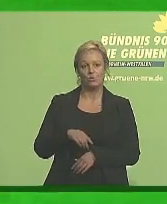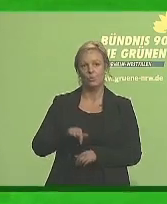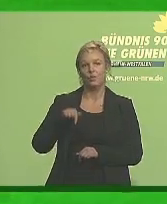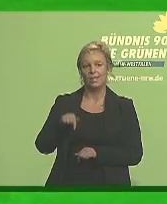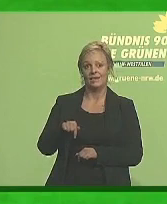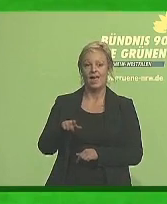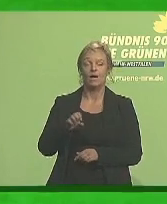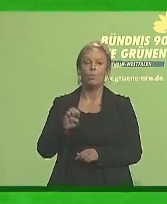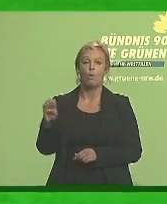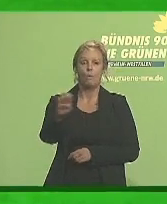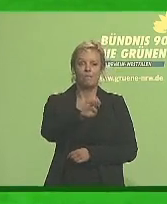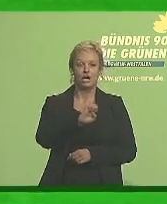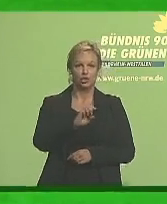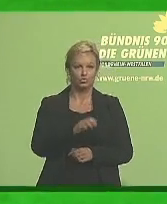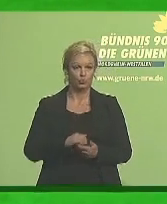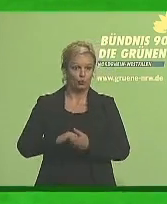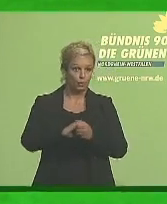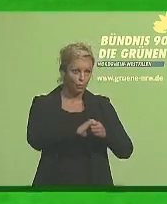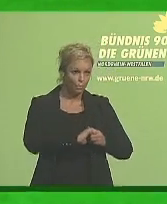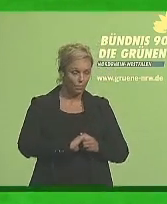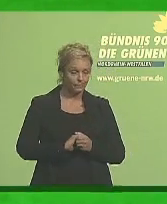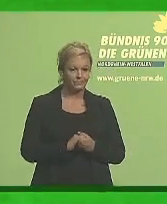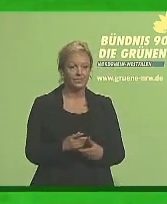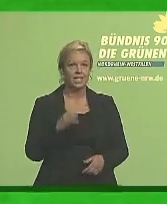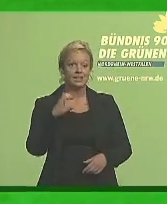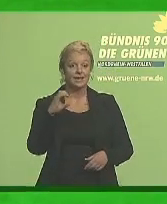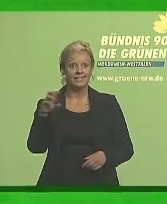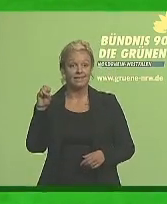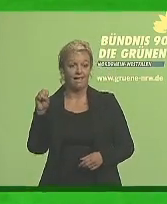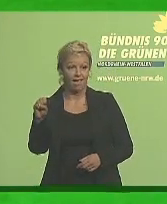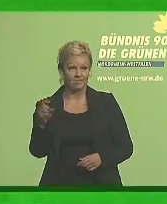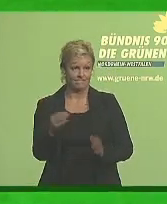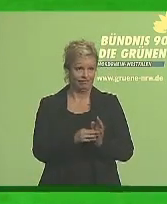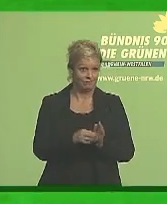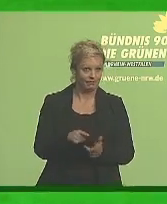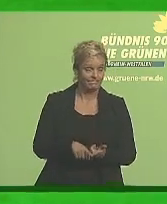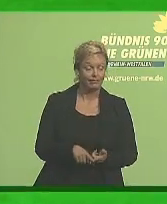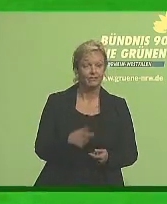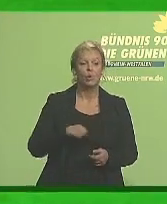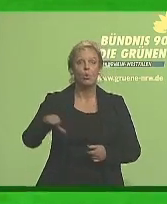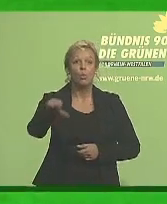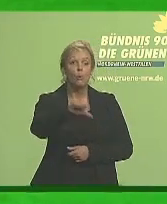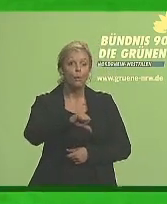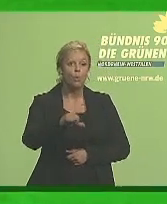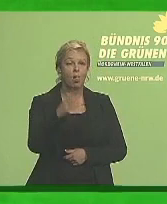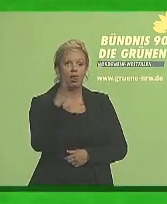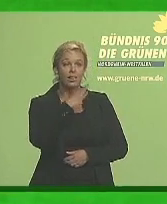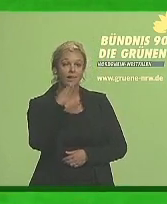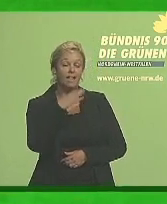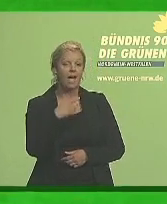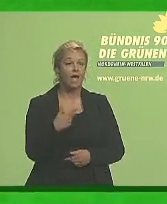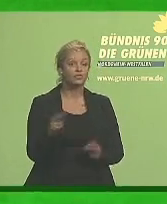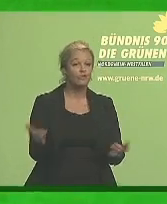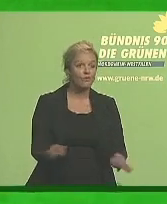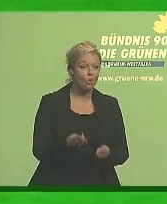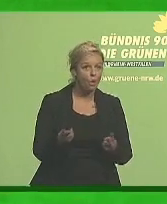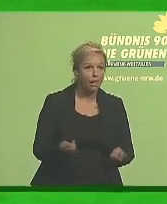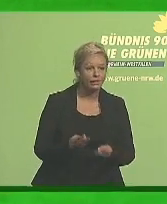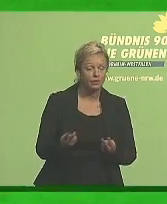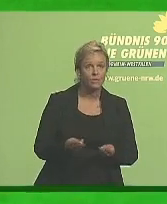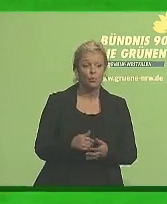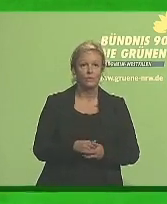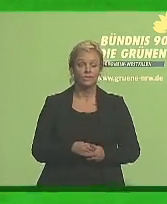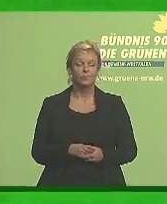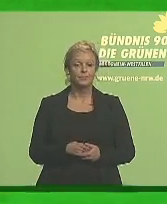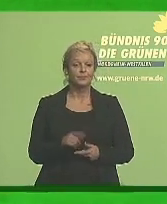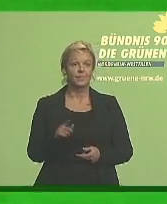der Europäischen Union. Wie macht er das? Mit CCS, mit Öl- und Gasförderung im Ionischen